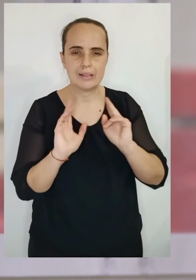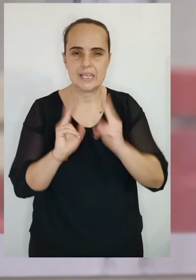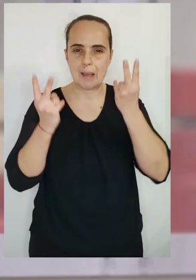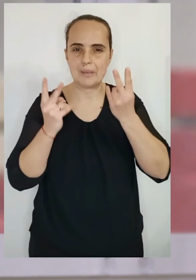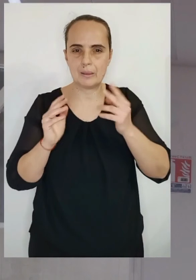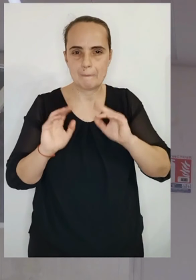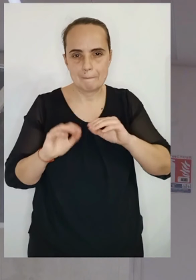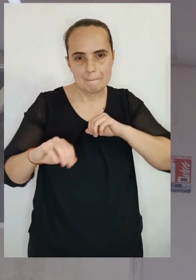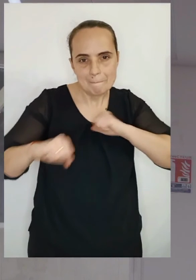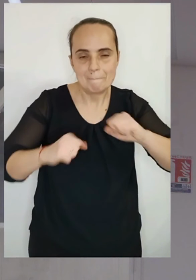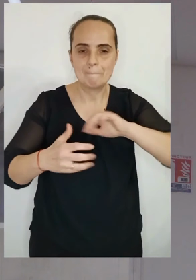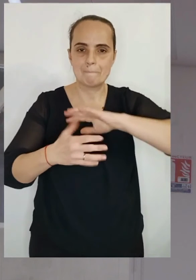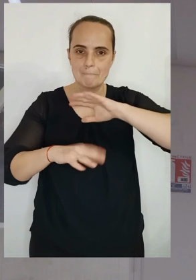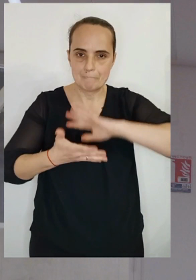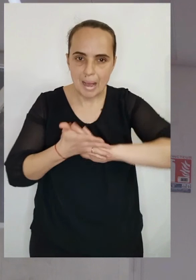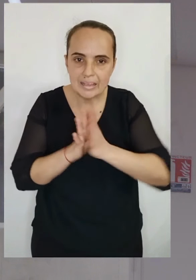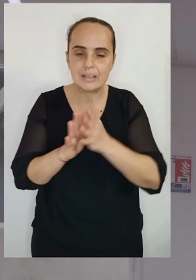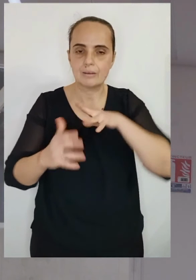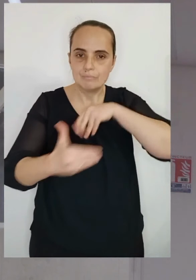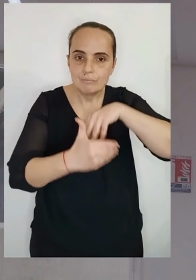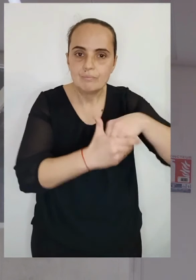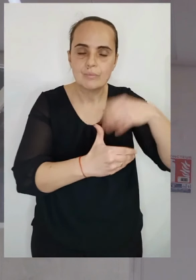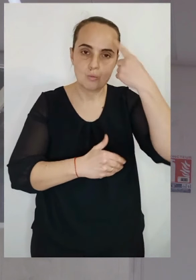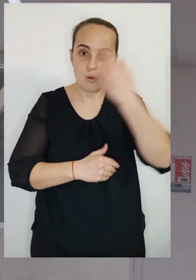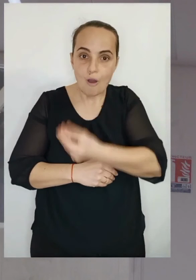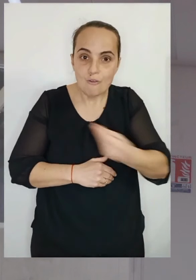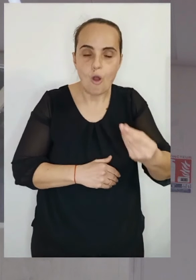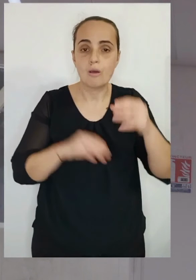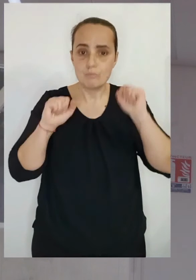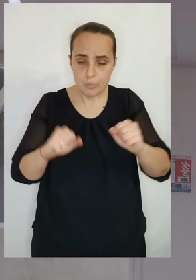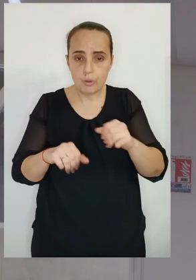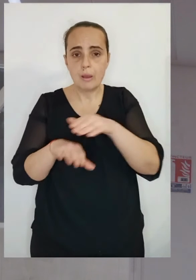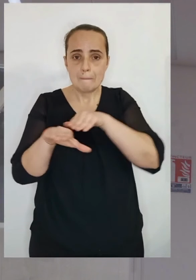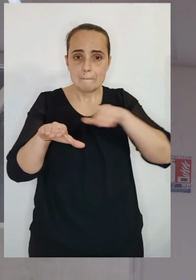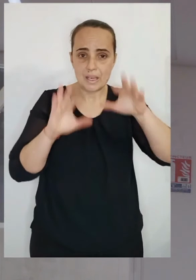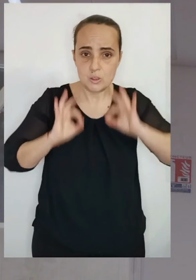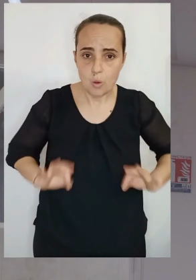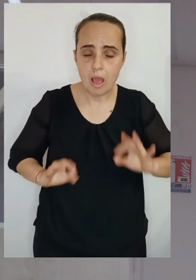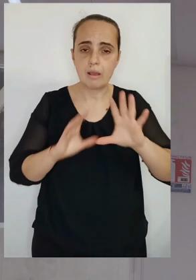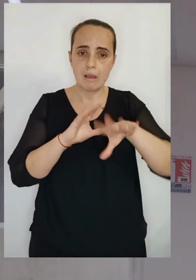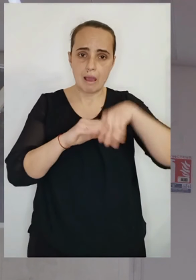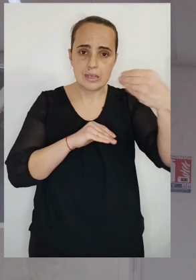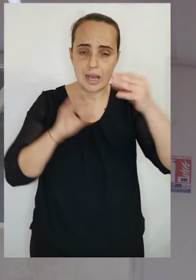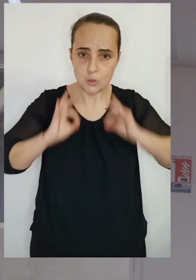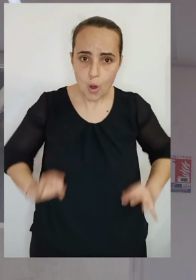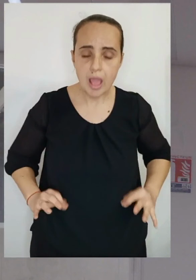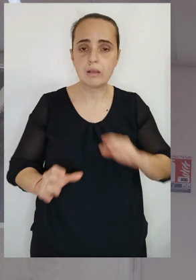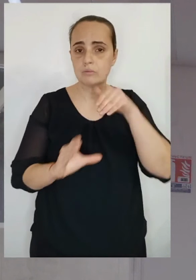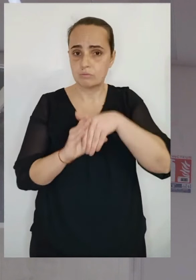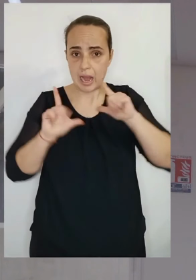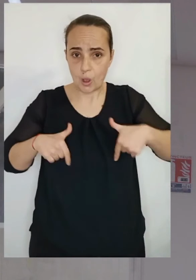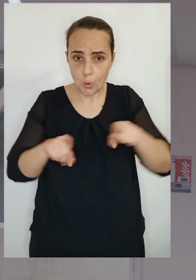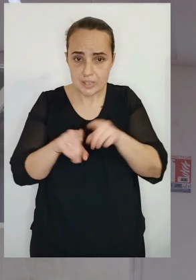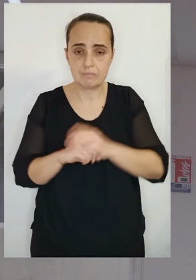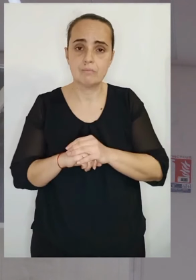de la pratique sur plusieurs champs et sur tous les temps de l'enfant, qu'il soit scolaire, périscolaire et extrascolaire. Pour le coup, effectivement, dans les parcs,